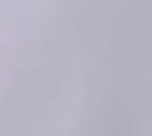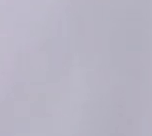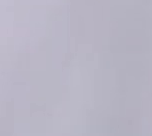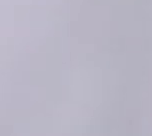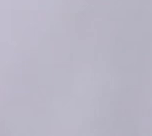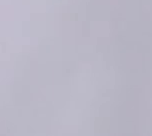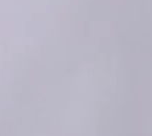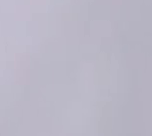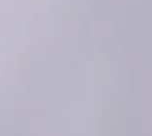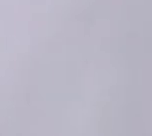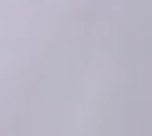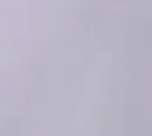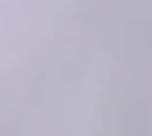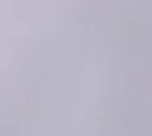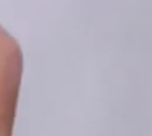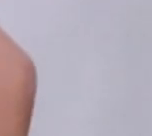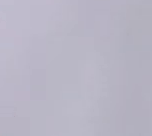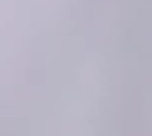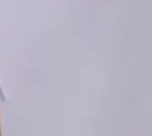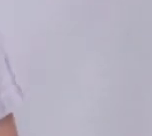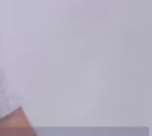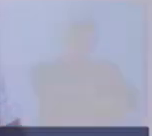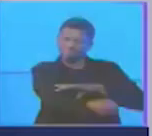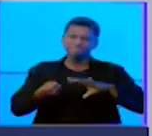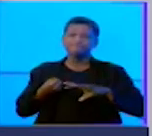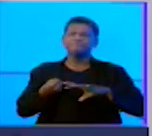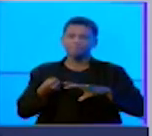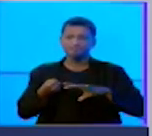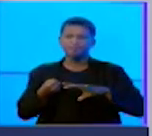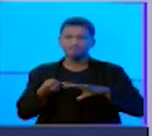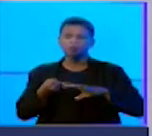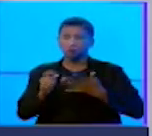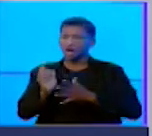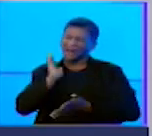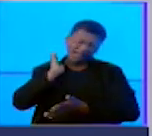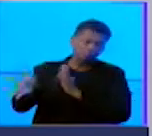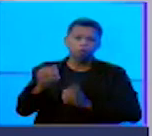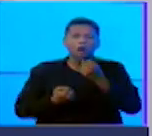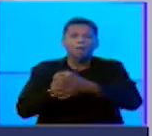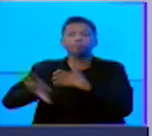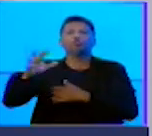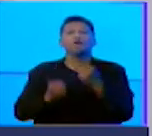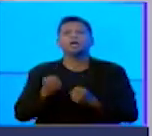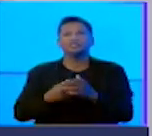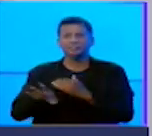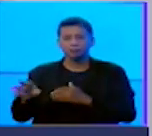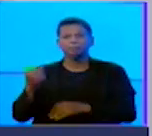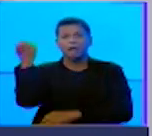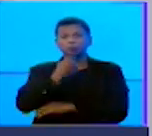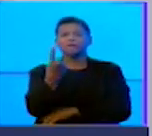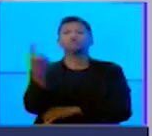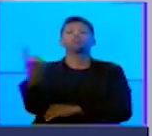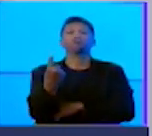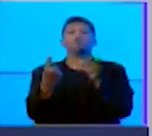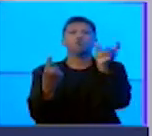ambil, gini dia ambil, gini dia ambil. Lari terus dia. Berapa orang pak pelakunya? Satu orang aja. Satu orang. Banyak yang diambil